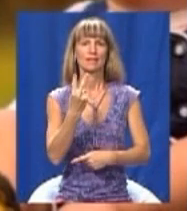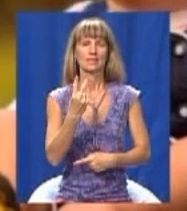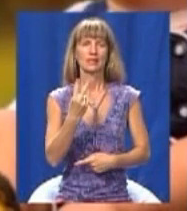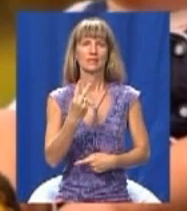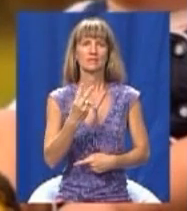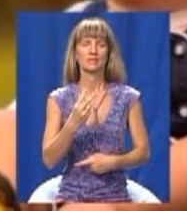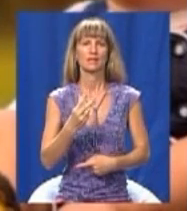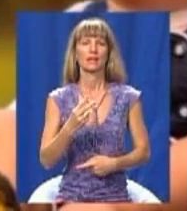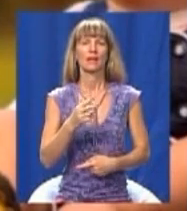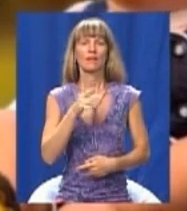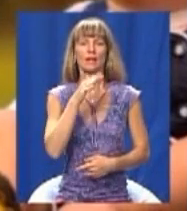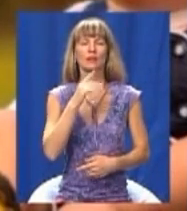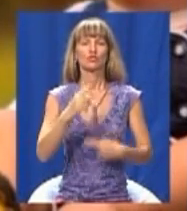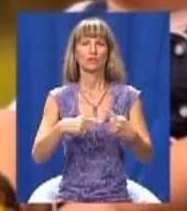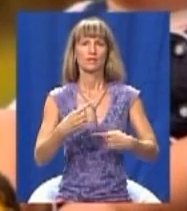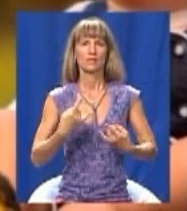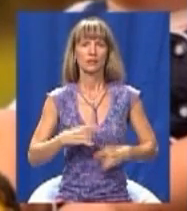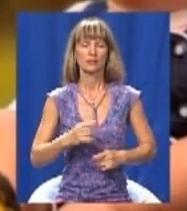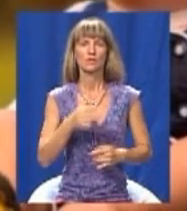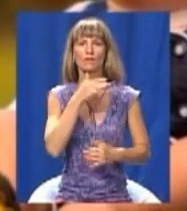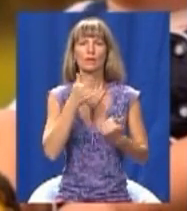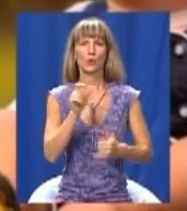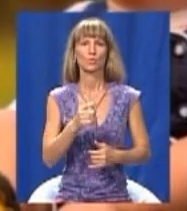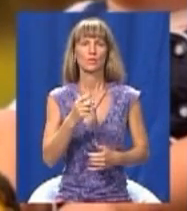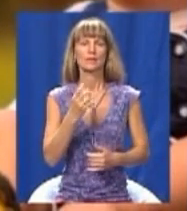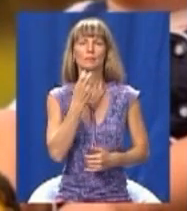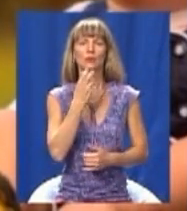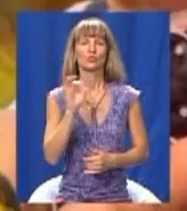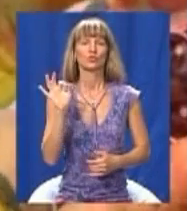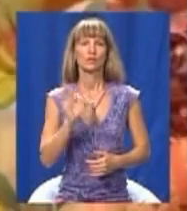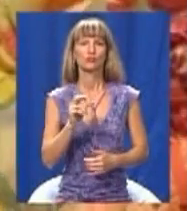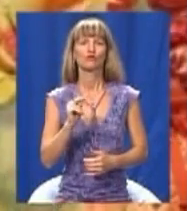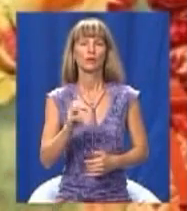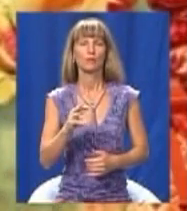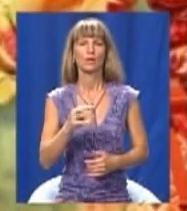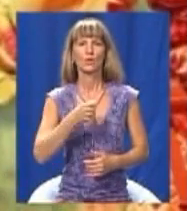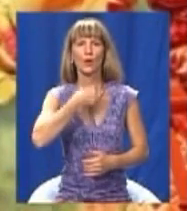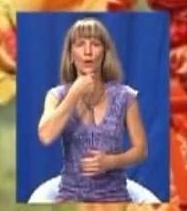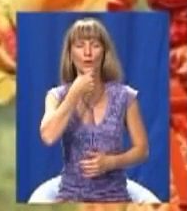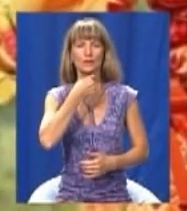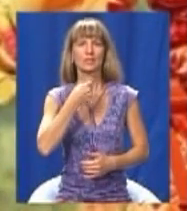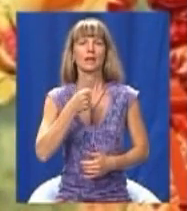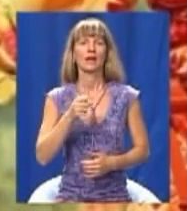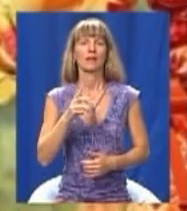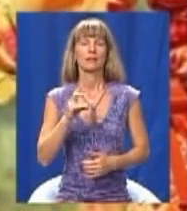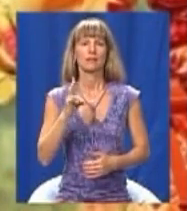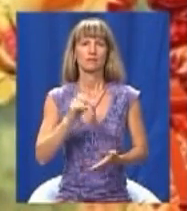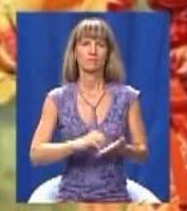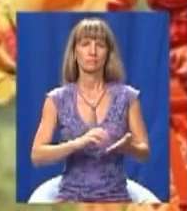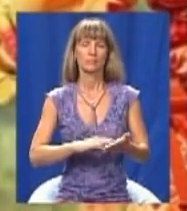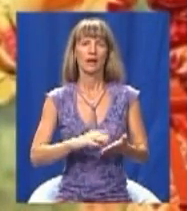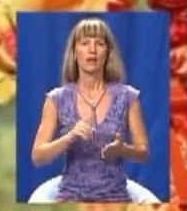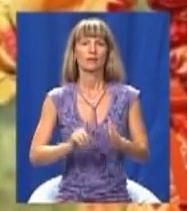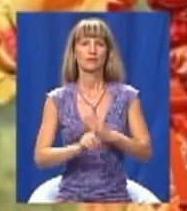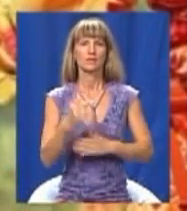тижнів після народження. Сучасні діти сміються 20 разів частіше, ніж дорослі. За статистикою, на початку 21-го